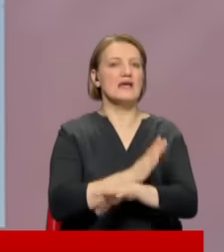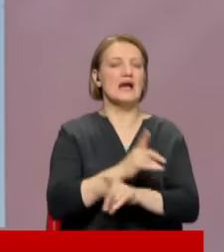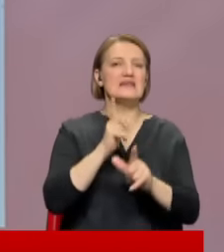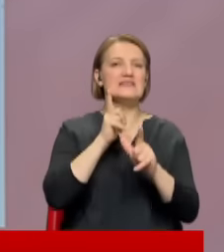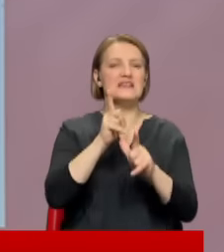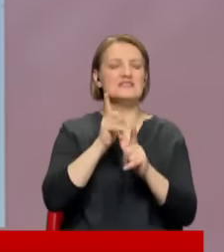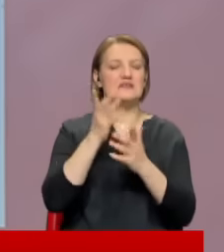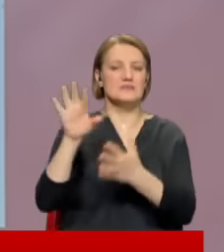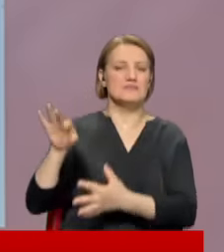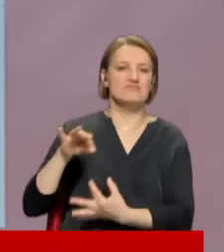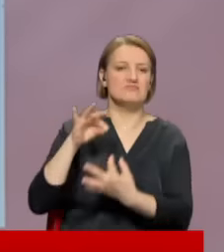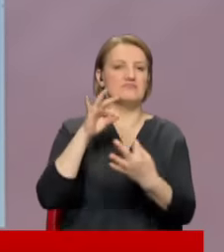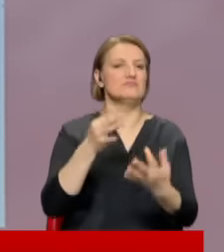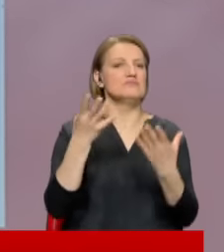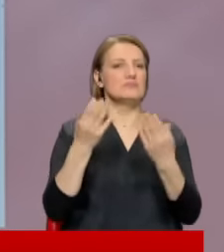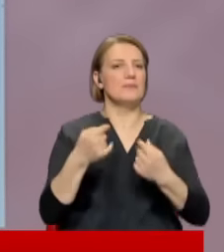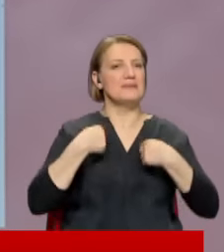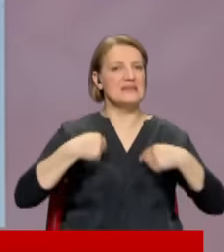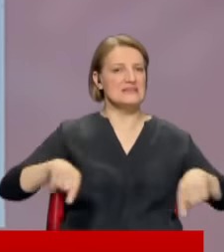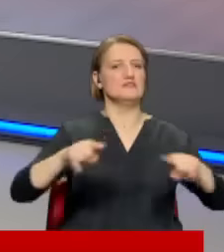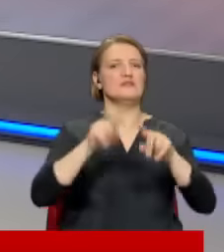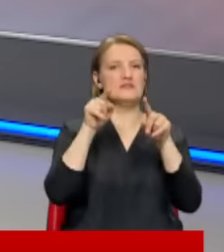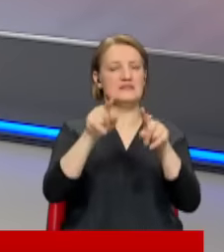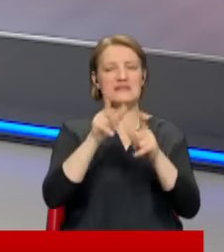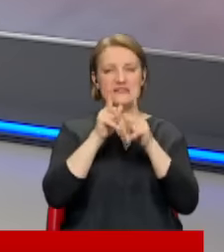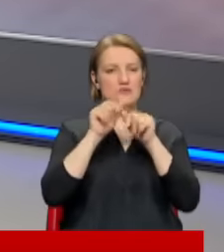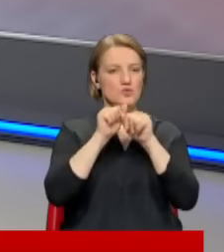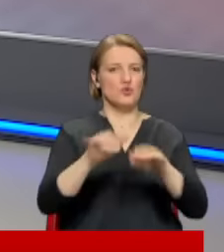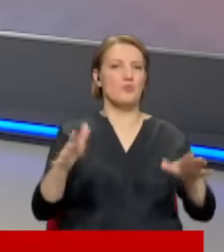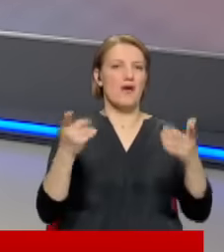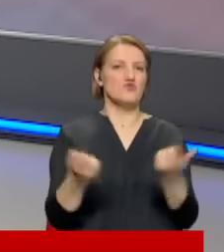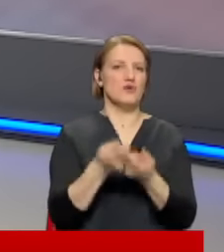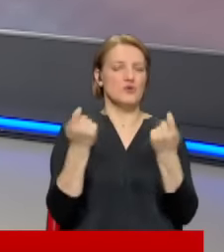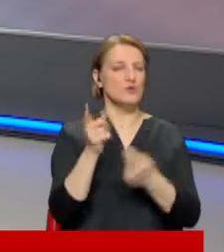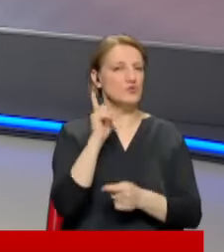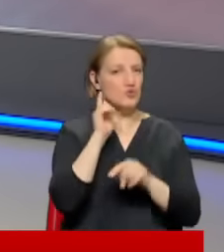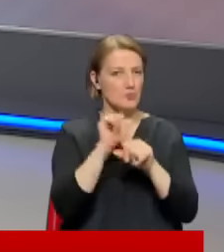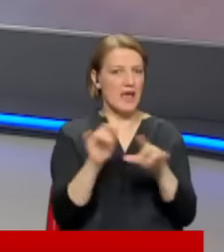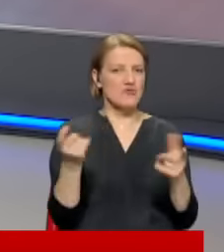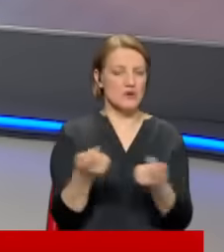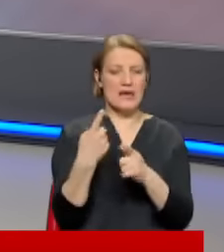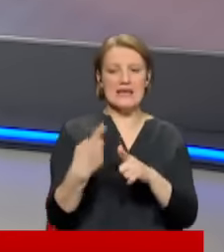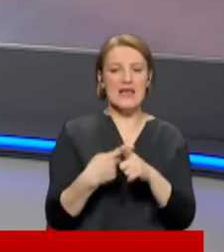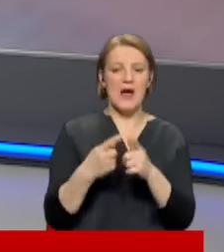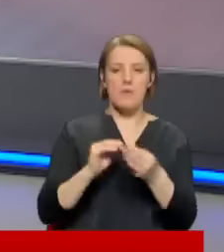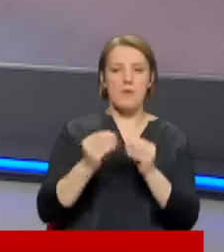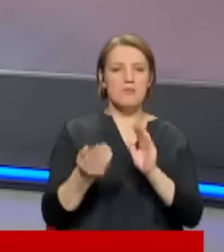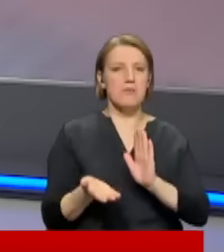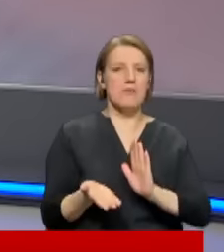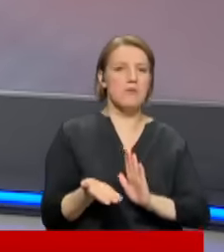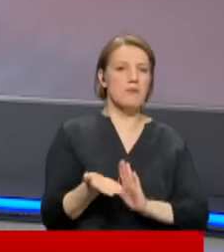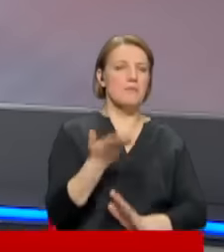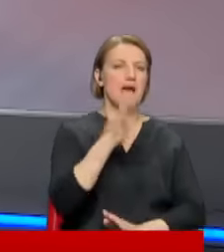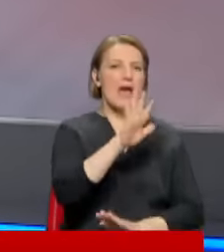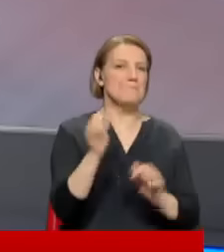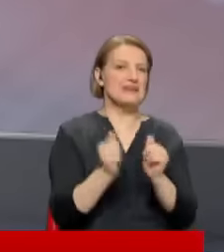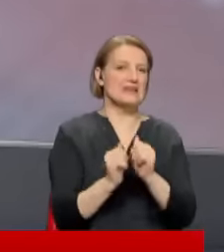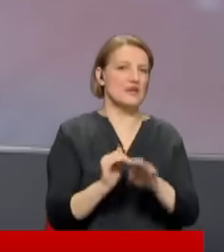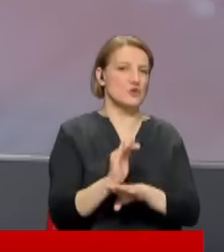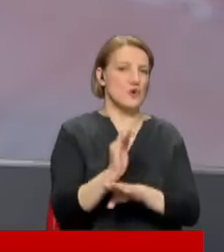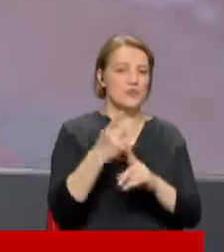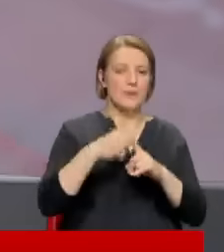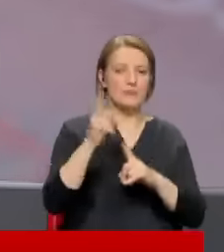de sizin sesinizi duymaya ve duyurmaya çalışıyoruz. Bakın, kira meselesi, kiraların ne kadar arttığını zaten hep birlikte yaşıyoruz. Bir